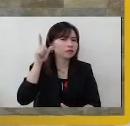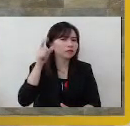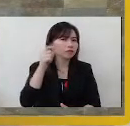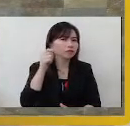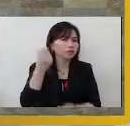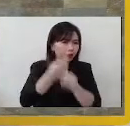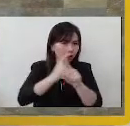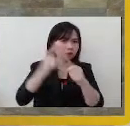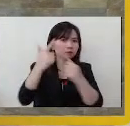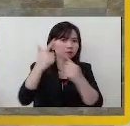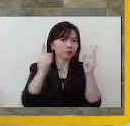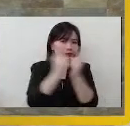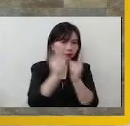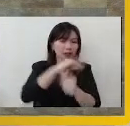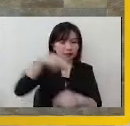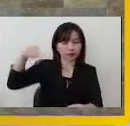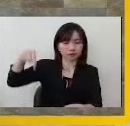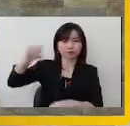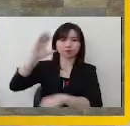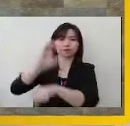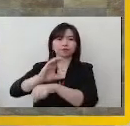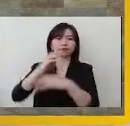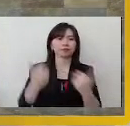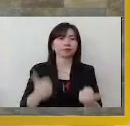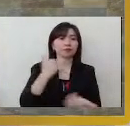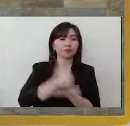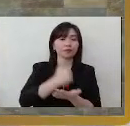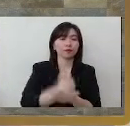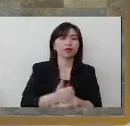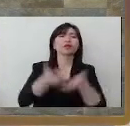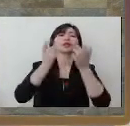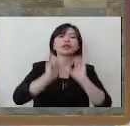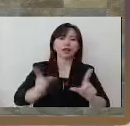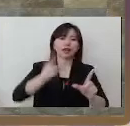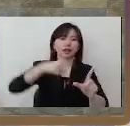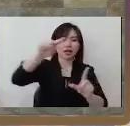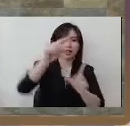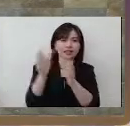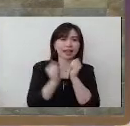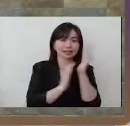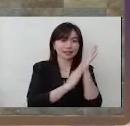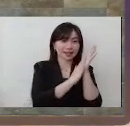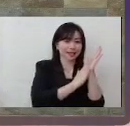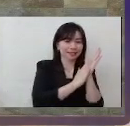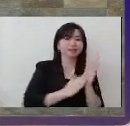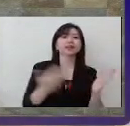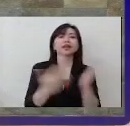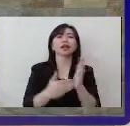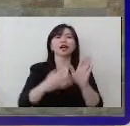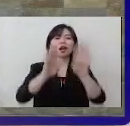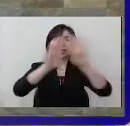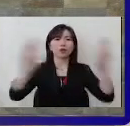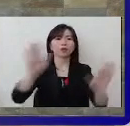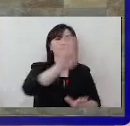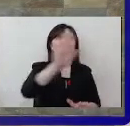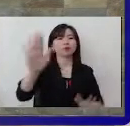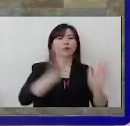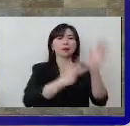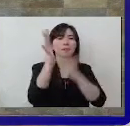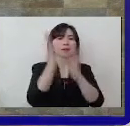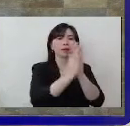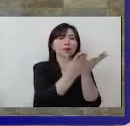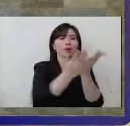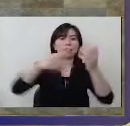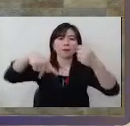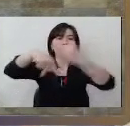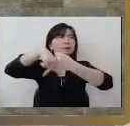and nandito po sa actual. Amen. Yes. Amen. Let's get excited. Amen. Yes. Proverbs chapter number 21